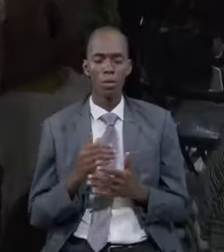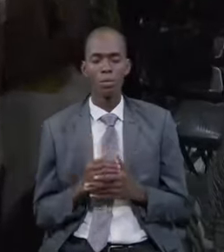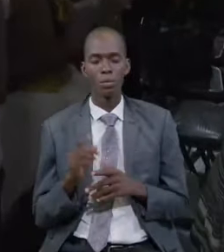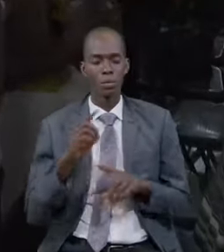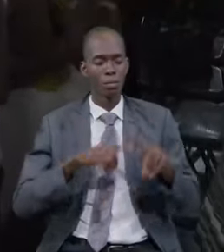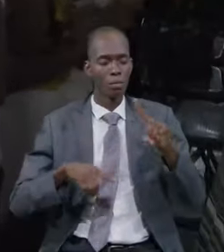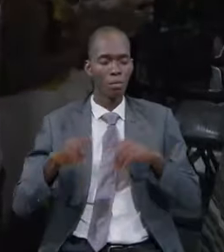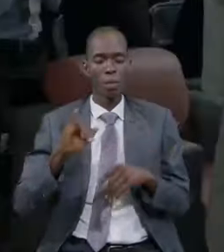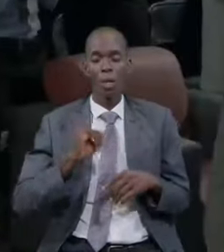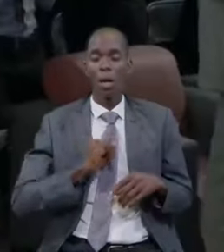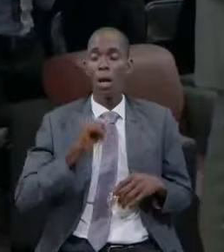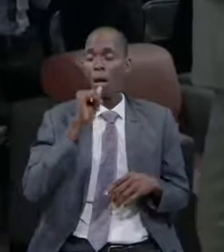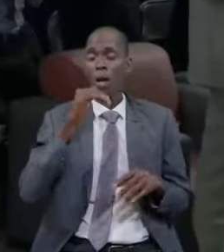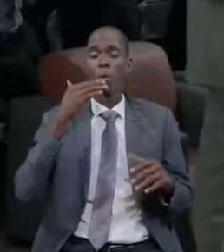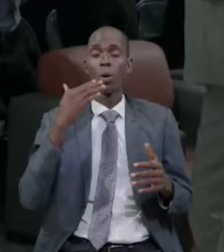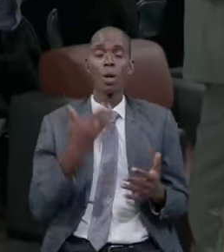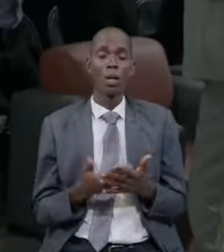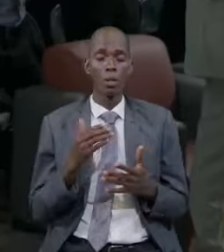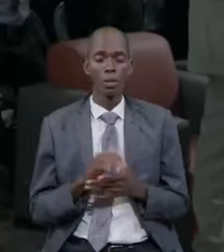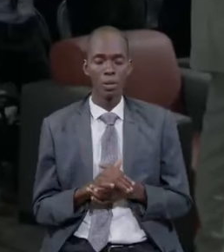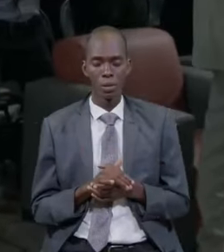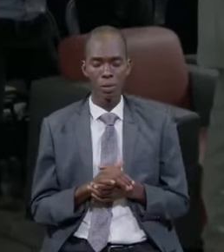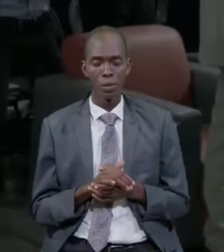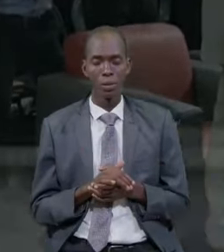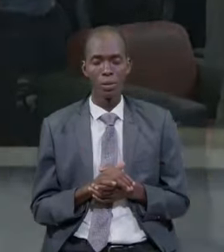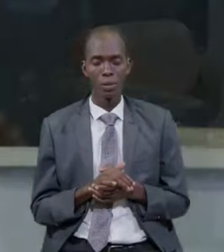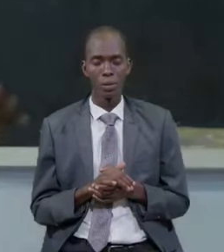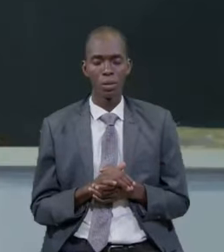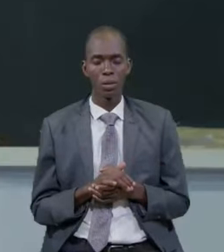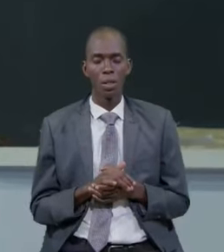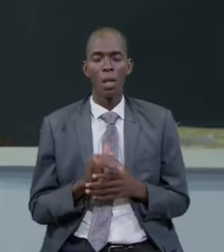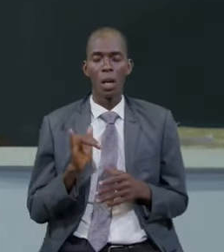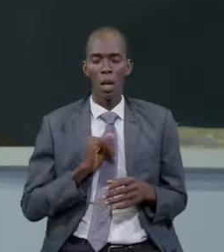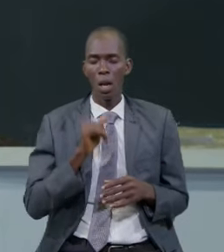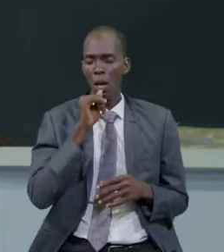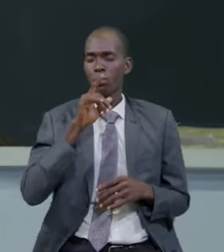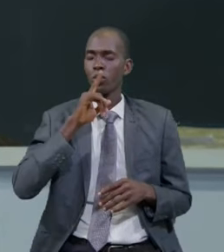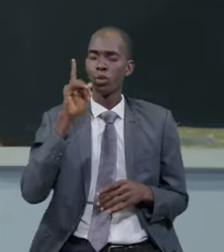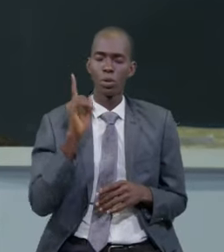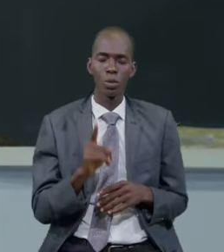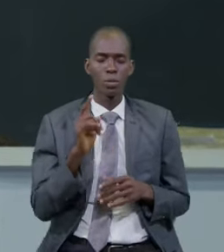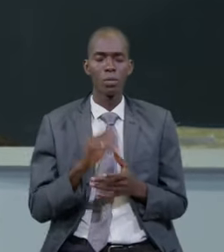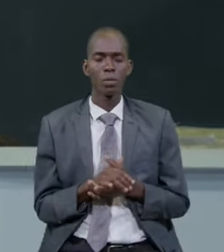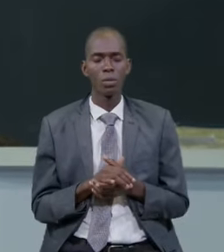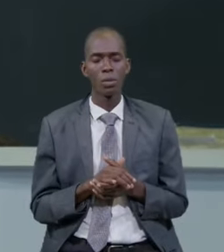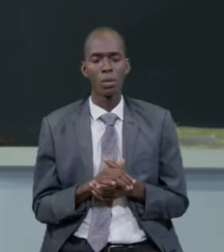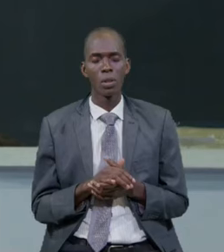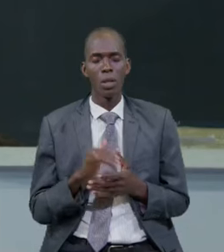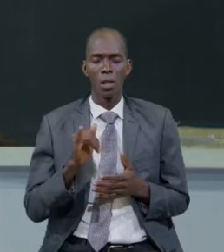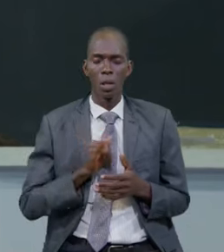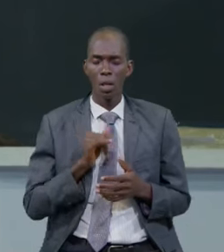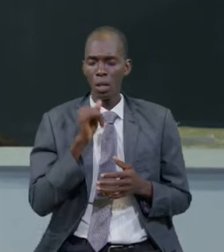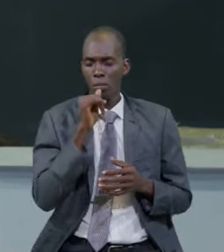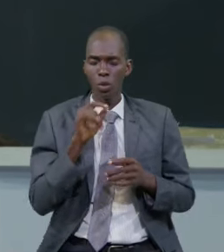Je suis bien portant. Je suis sûr que je sors avec